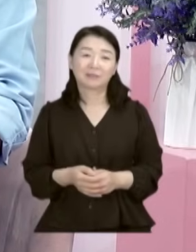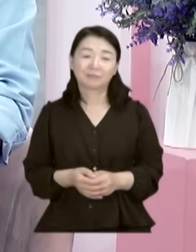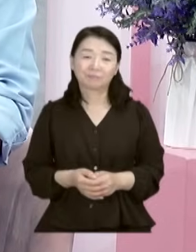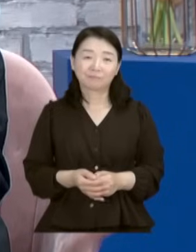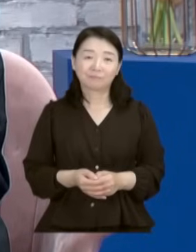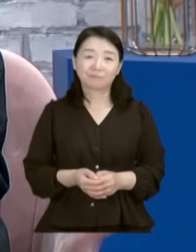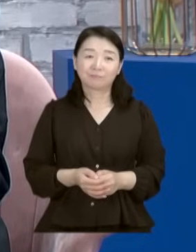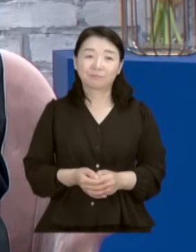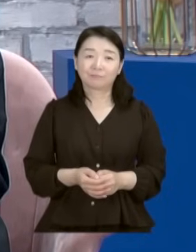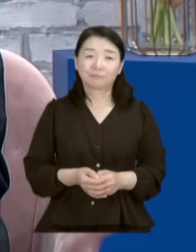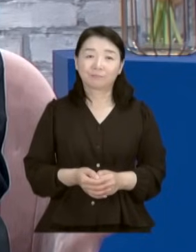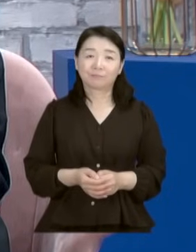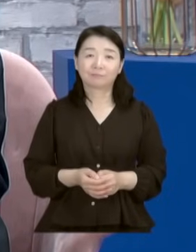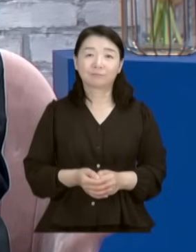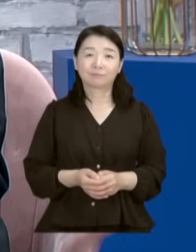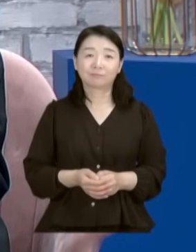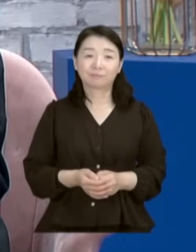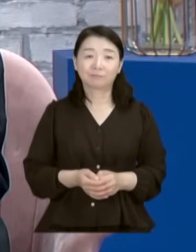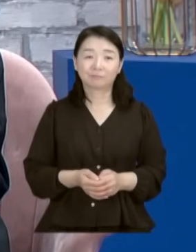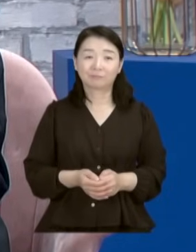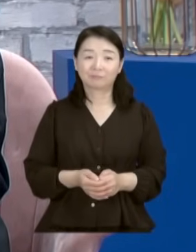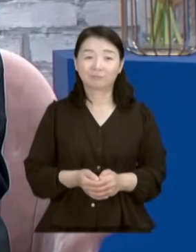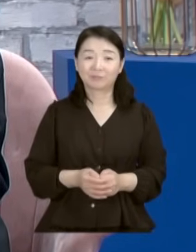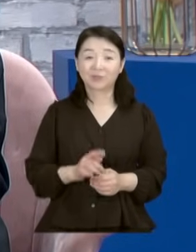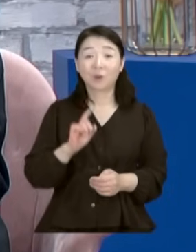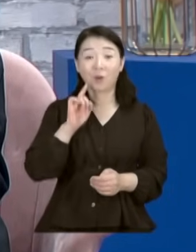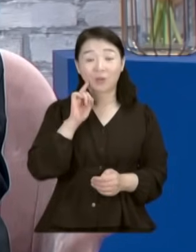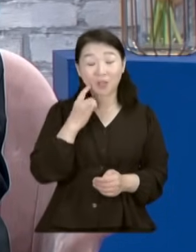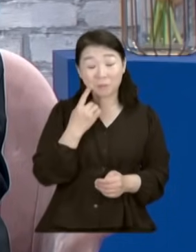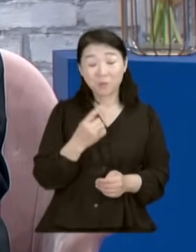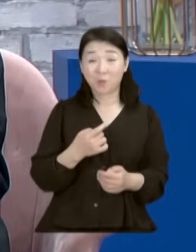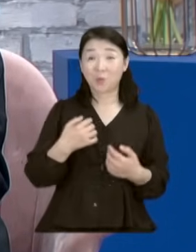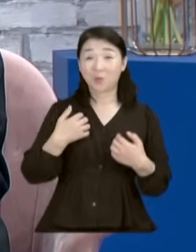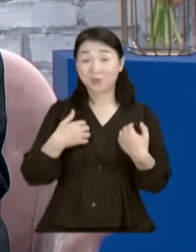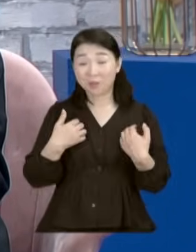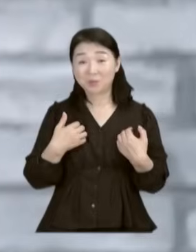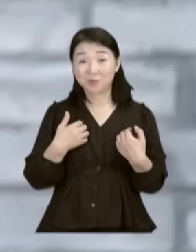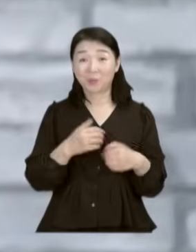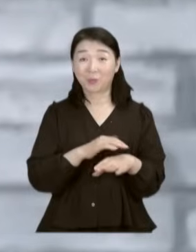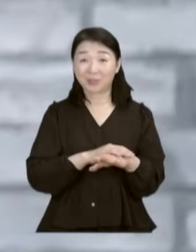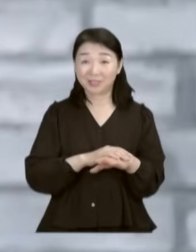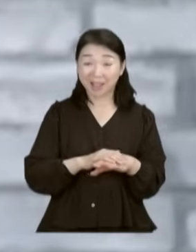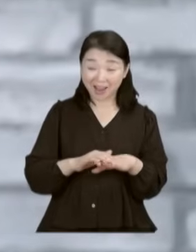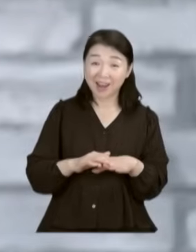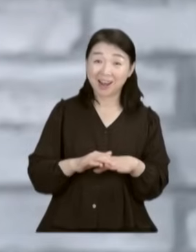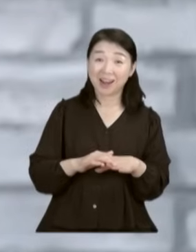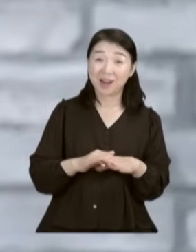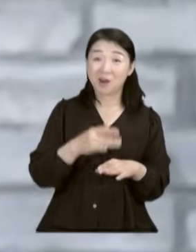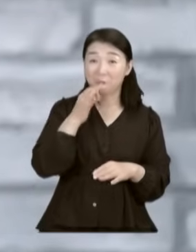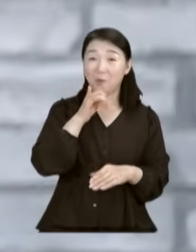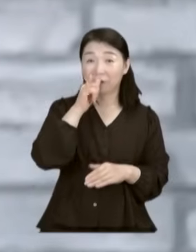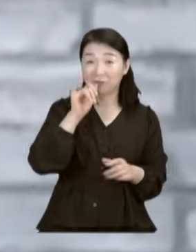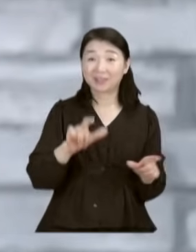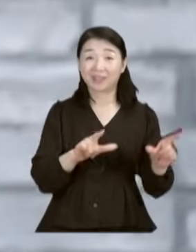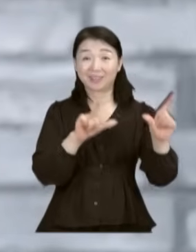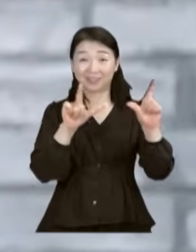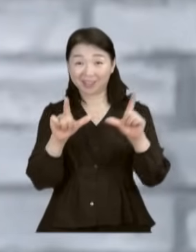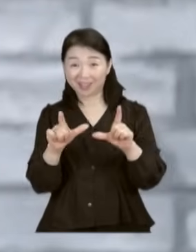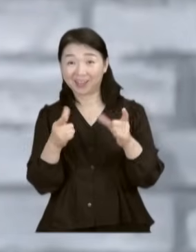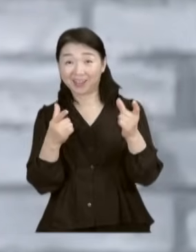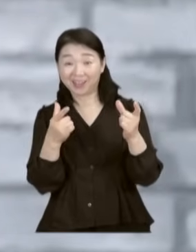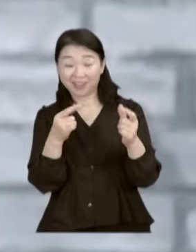더 생긴 거 같아요 어떻게 보면 더 예쁘고 알차 그냥 옹골지게 살아라 이렇게